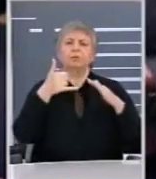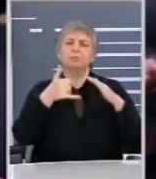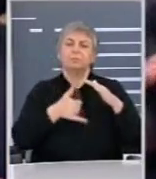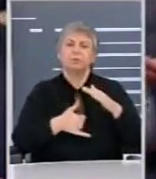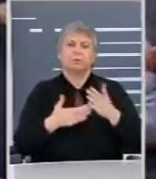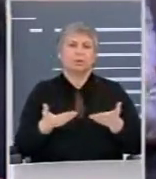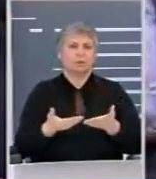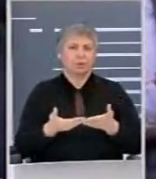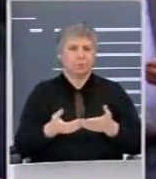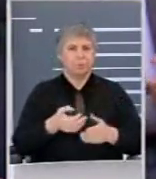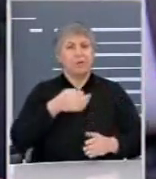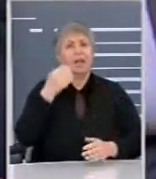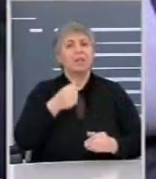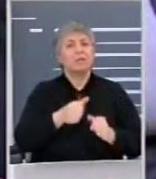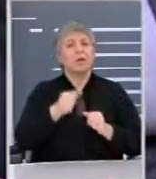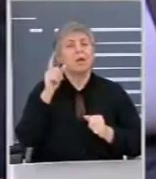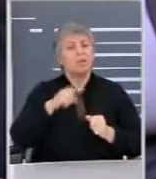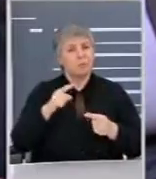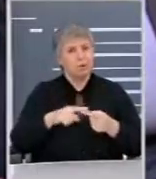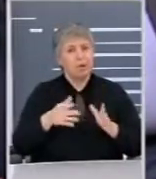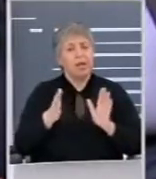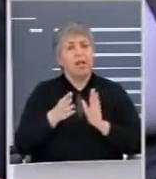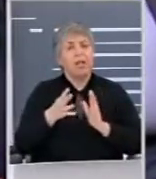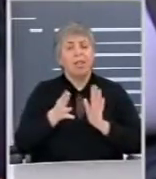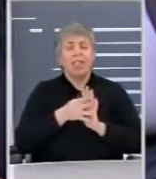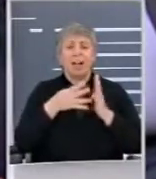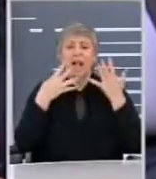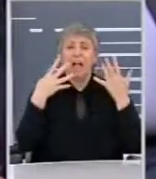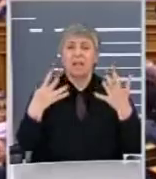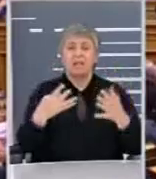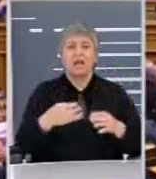Θα σας πω μόνο ημερομηνίες. 19 Τετάρτου 2016.